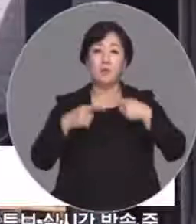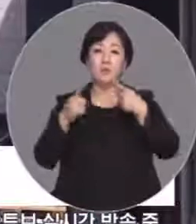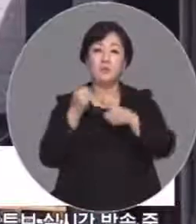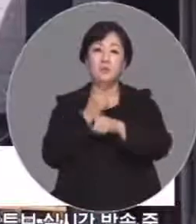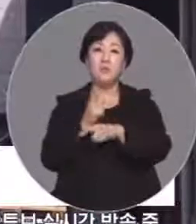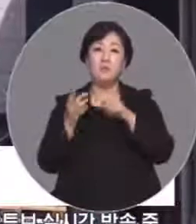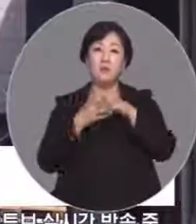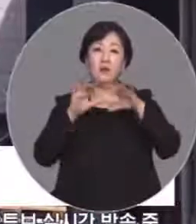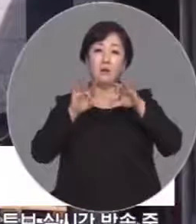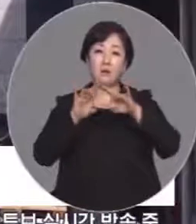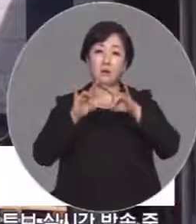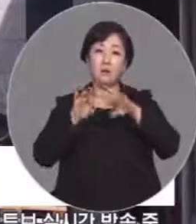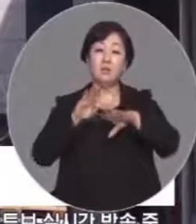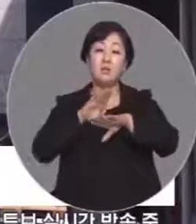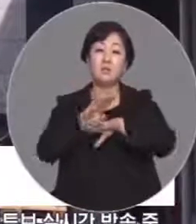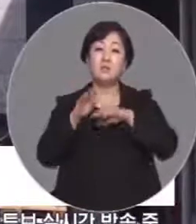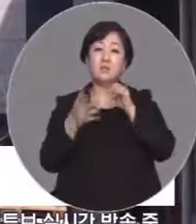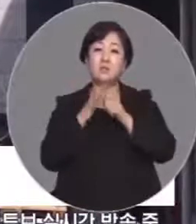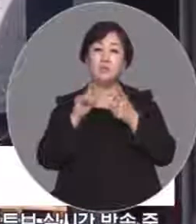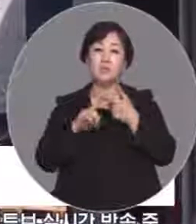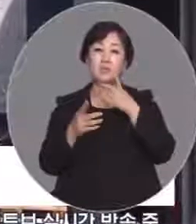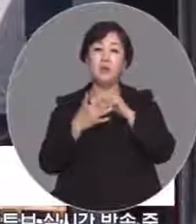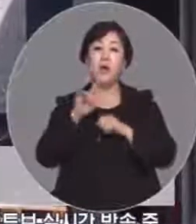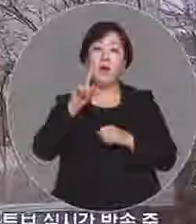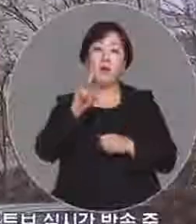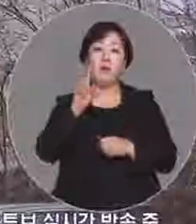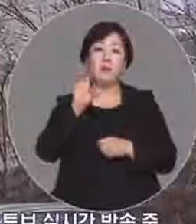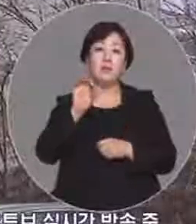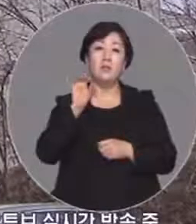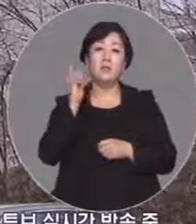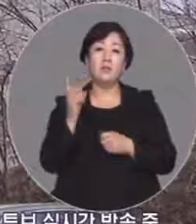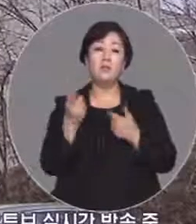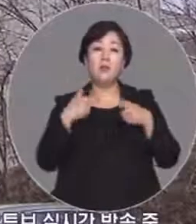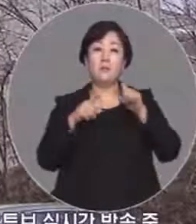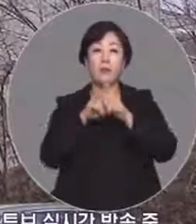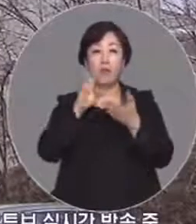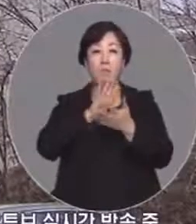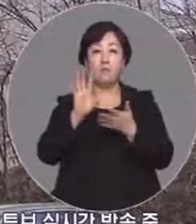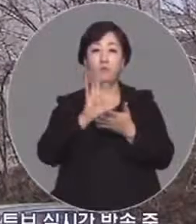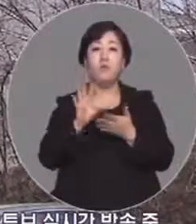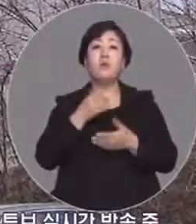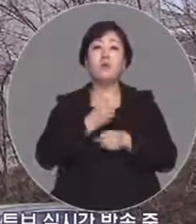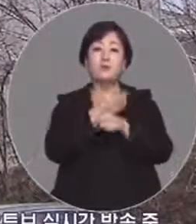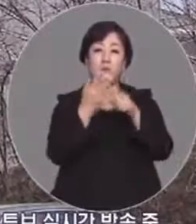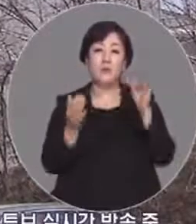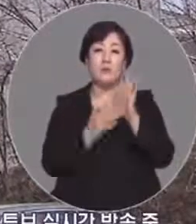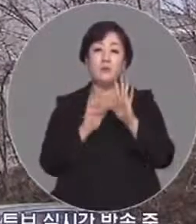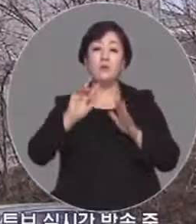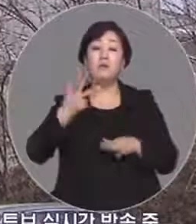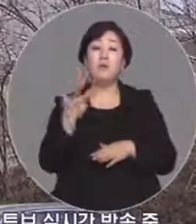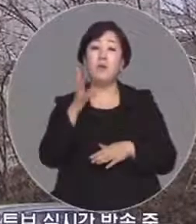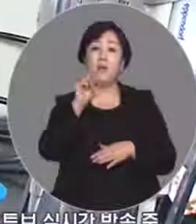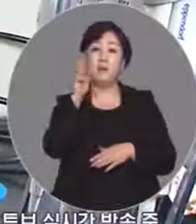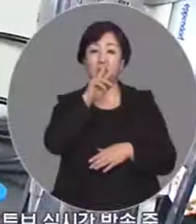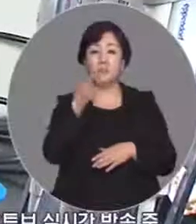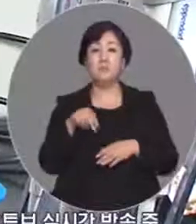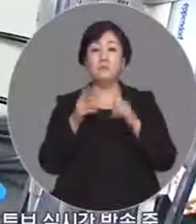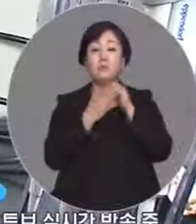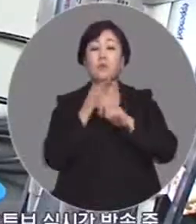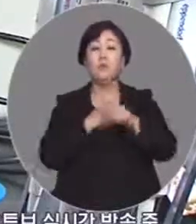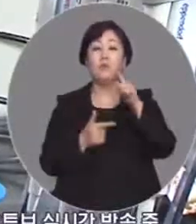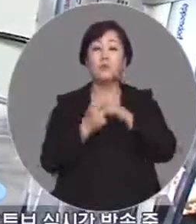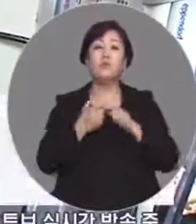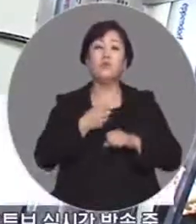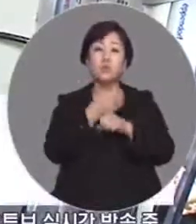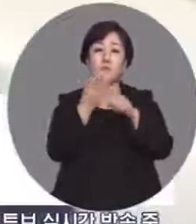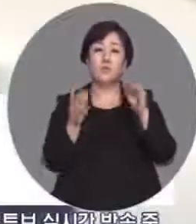스타트업에 전선과 케이블, LED를 공급하면서 지난해 700억이 넘는 매출을 기록했습니다. 하지만 이 두 곳이